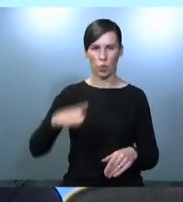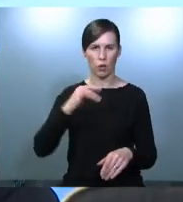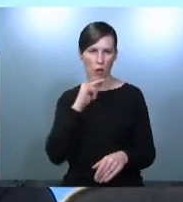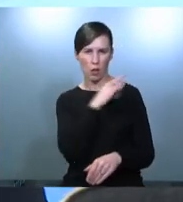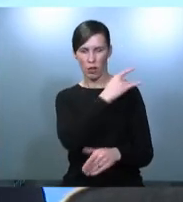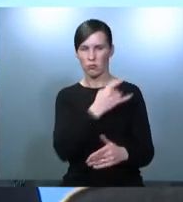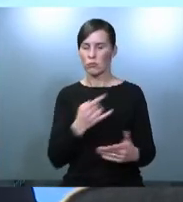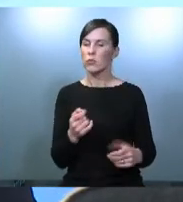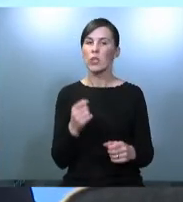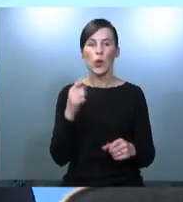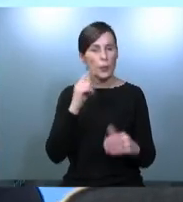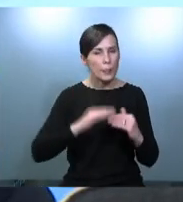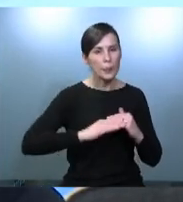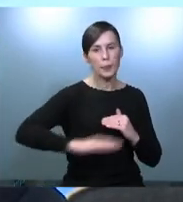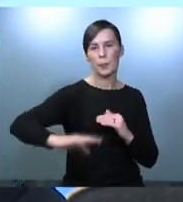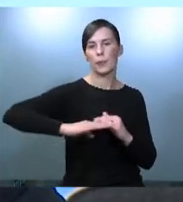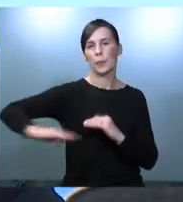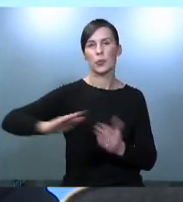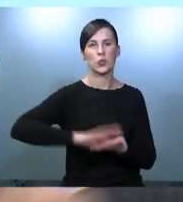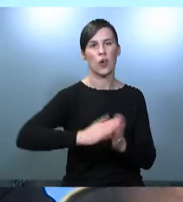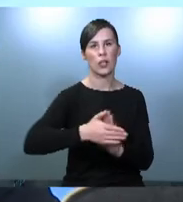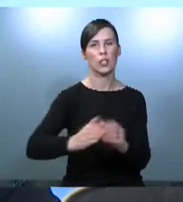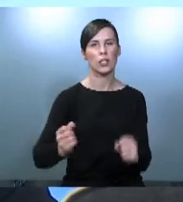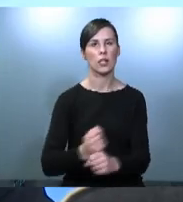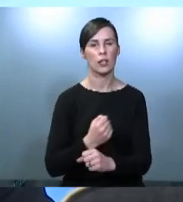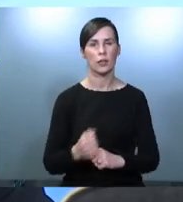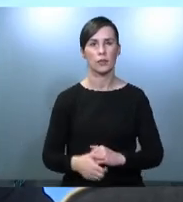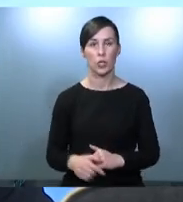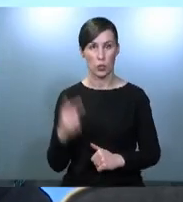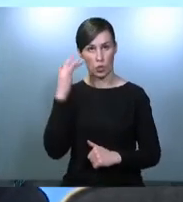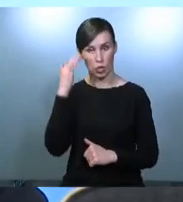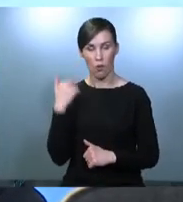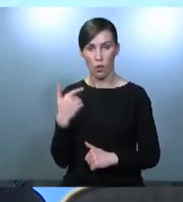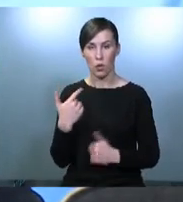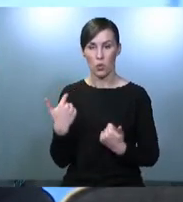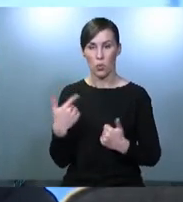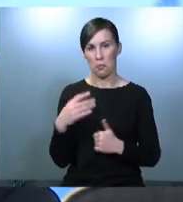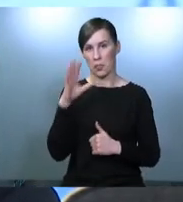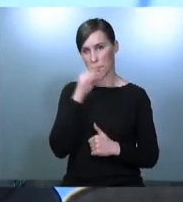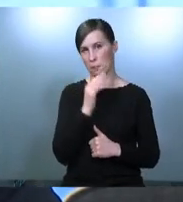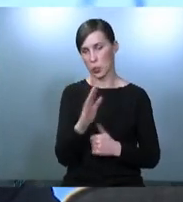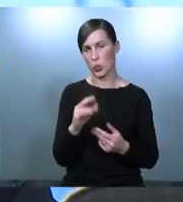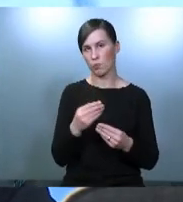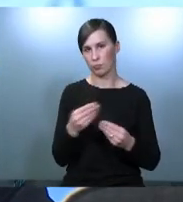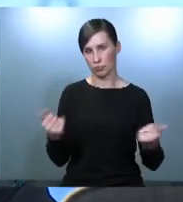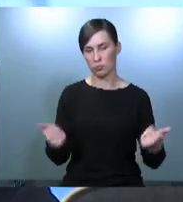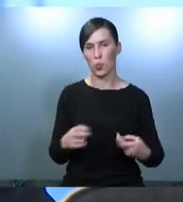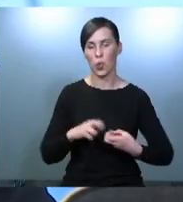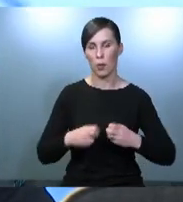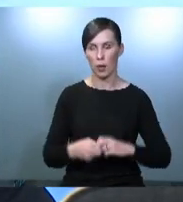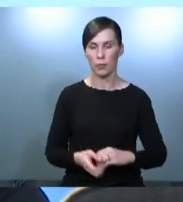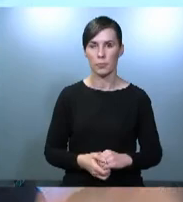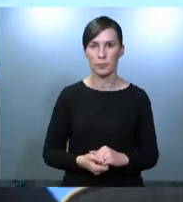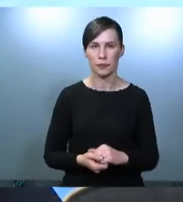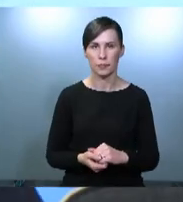galima daryti gyventojus iki namui, taip toliau, taip toliau. Aš manau, kad mes tą priemonę numatėm ir tikrai bandysim,